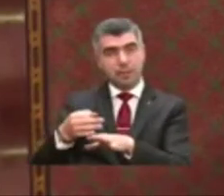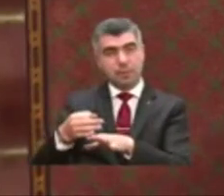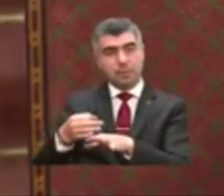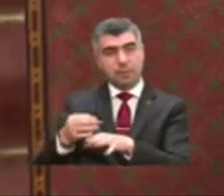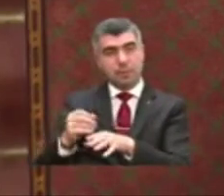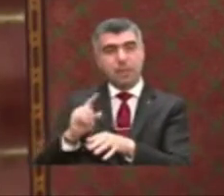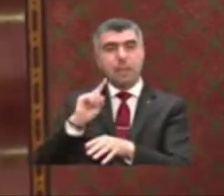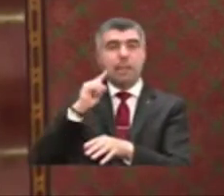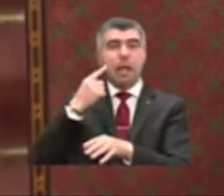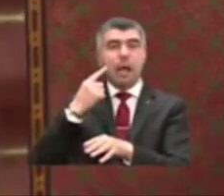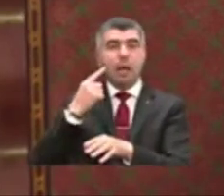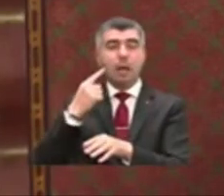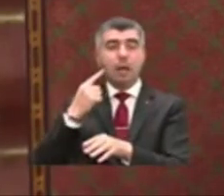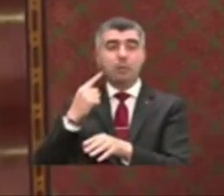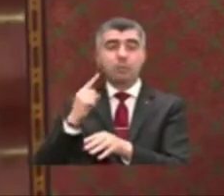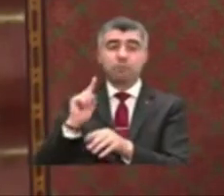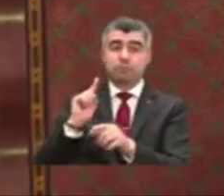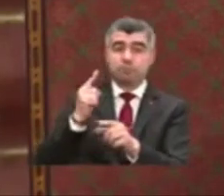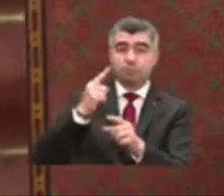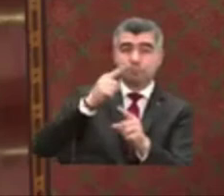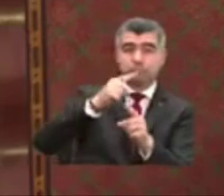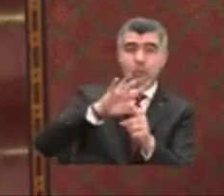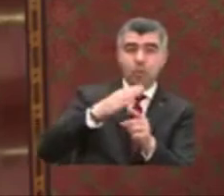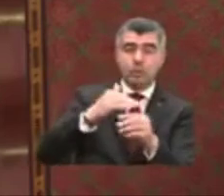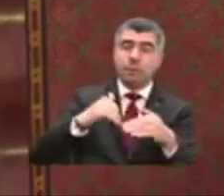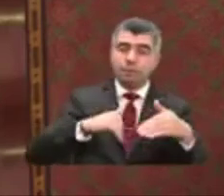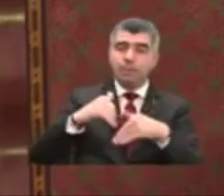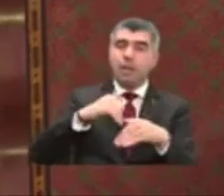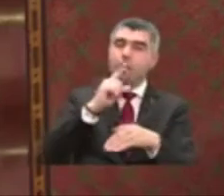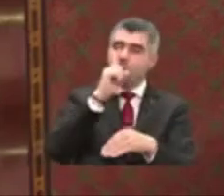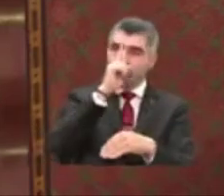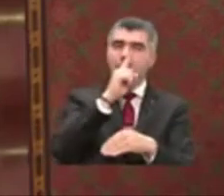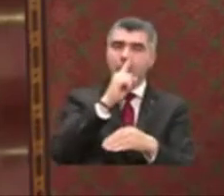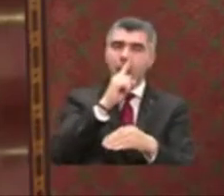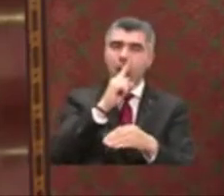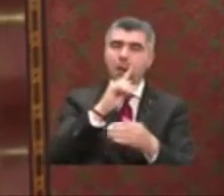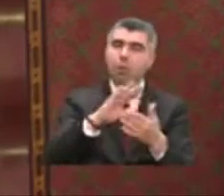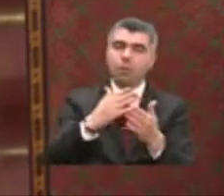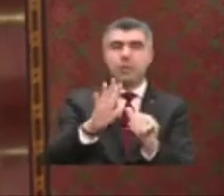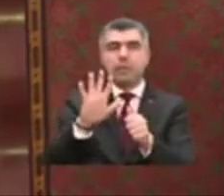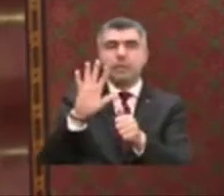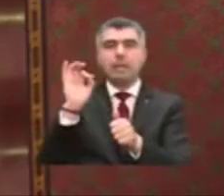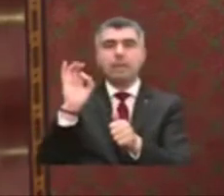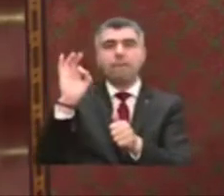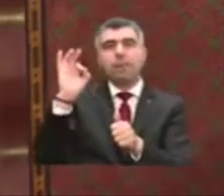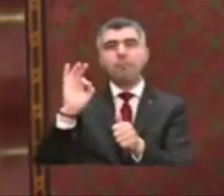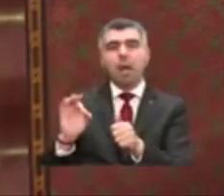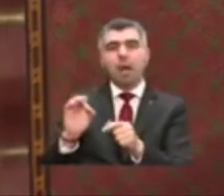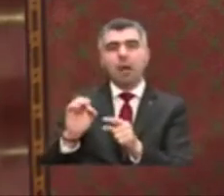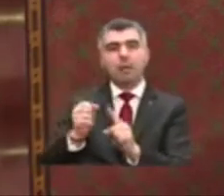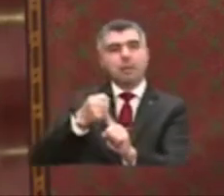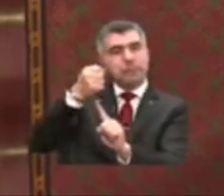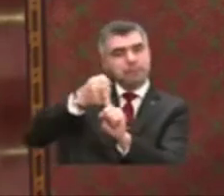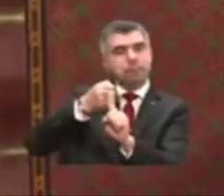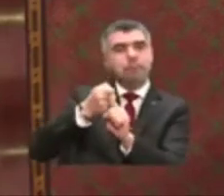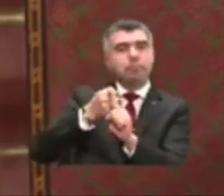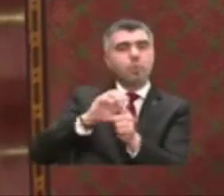والداخله واللي ان شاء الله راه ماشيه مزيان ونزيدوا نطوروا ان شاء الله وصلت 60% ديال الانجاز وغنزيدوا